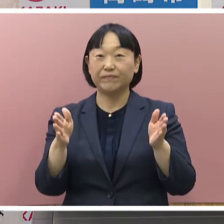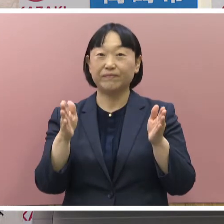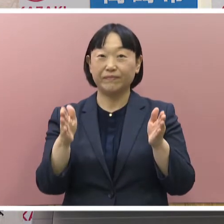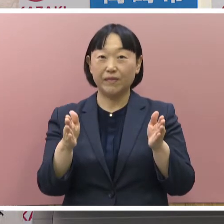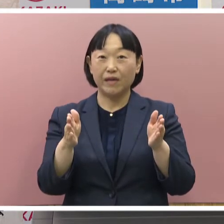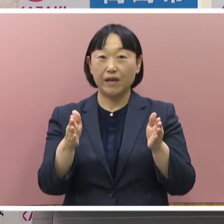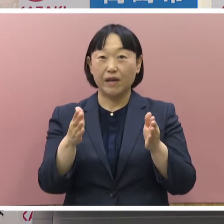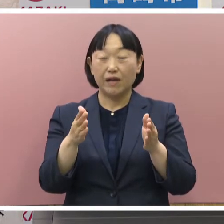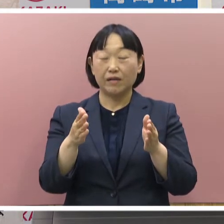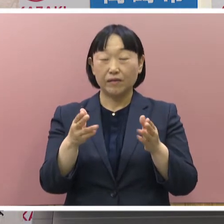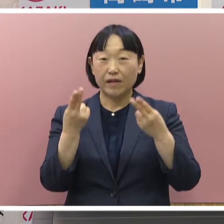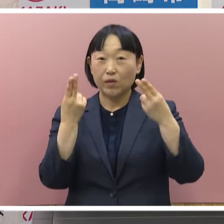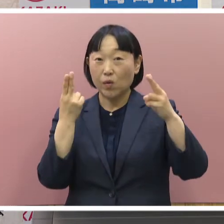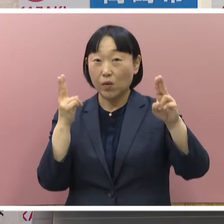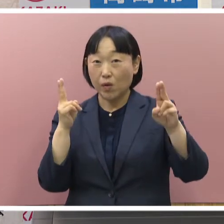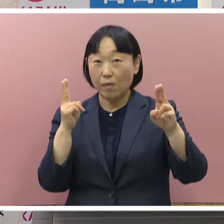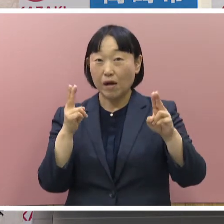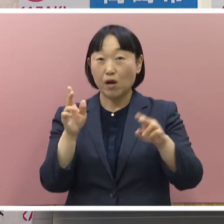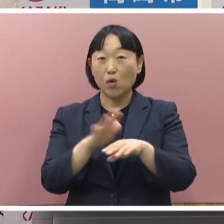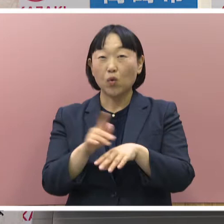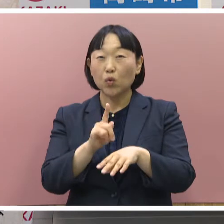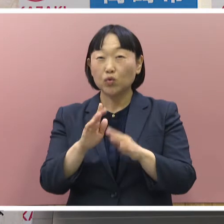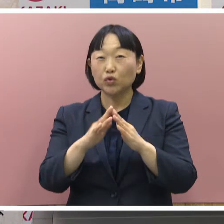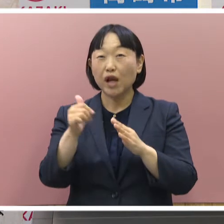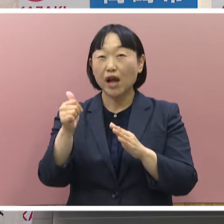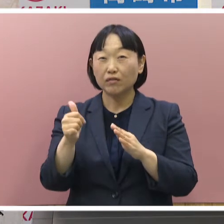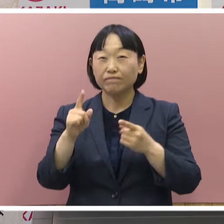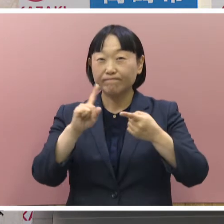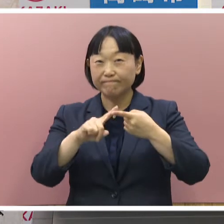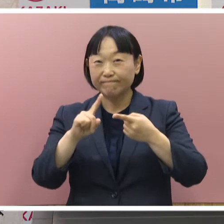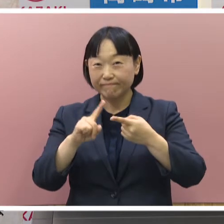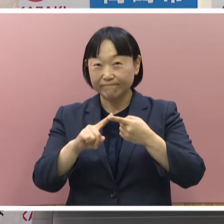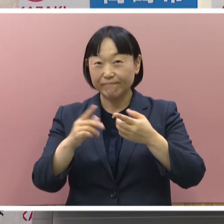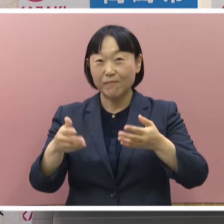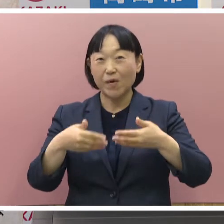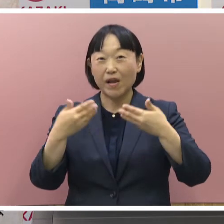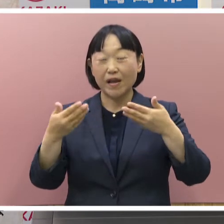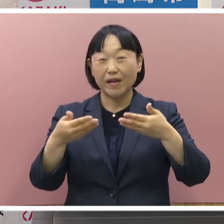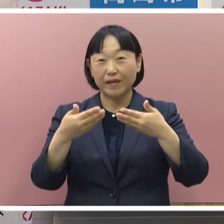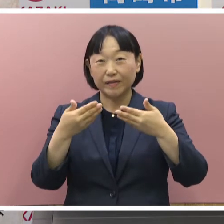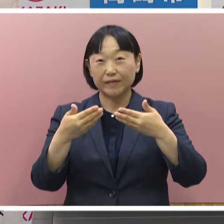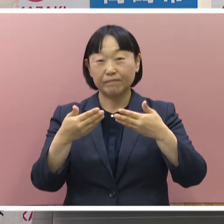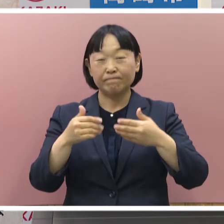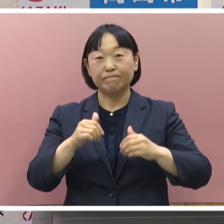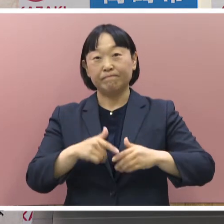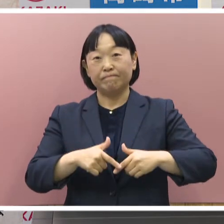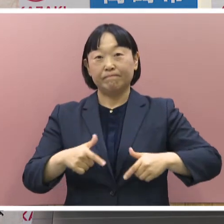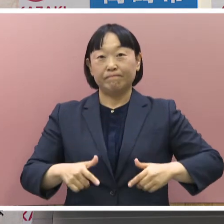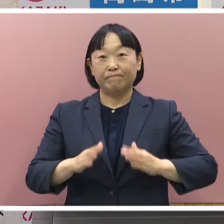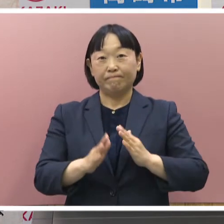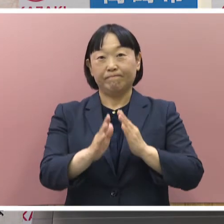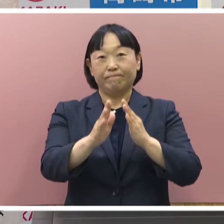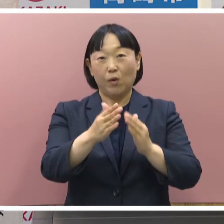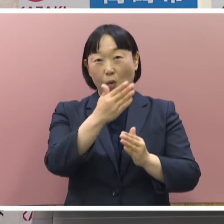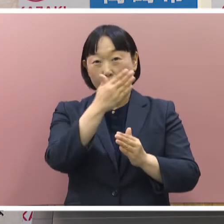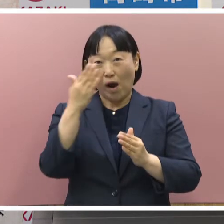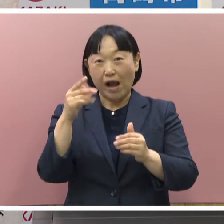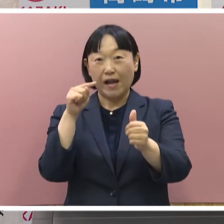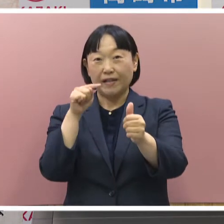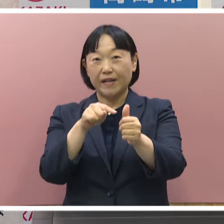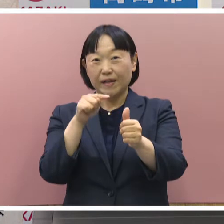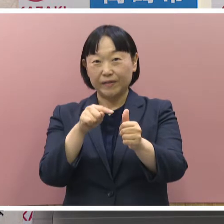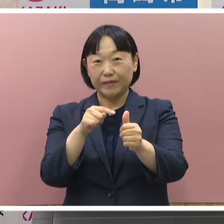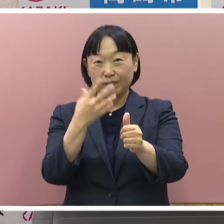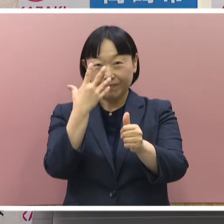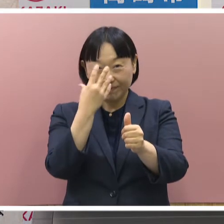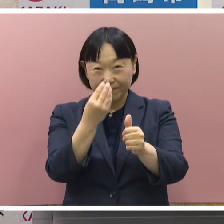河ドラマどうする家康や本誌を盛り上げていくにふさわしい勇猛果敢に練り歩く若い家康公にぜひご